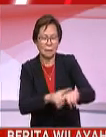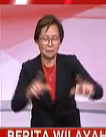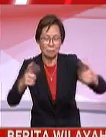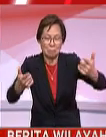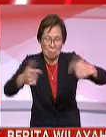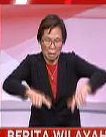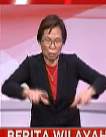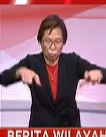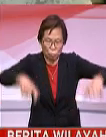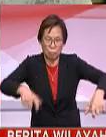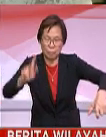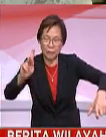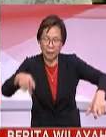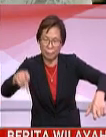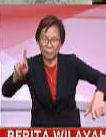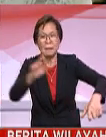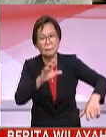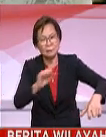Cina.